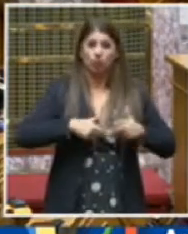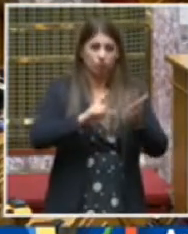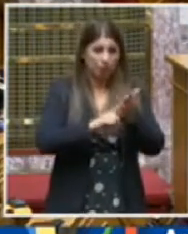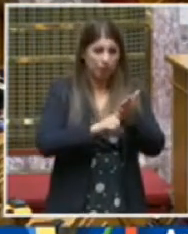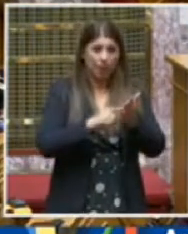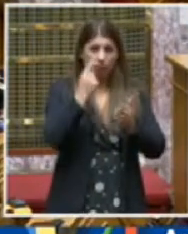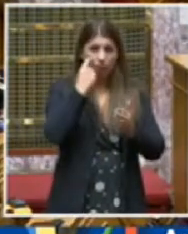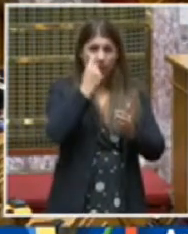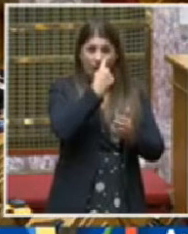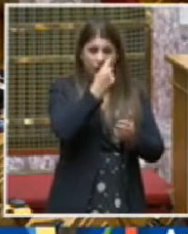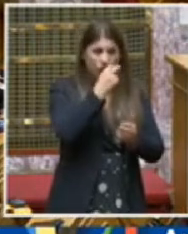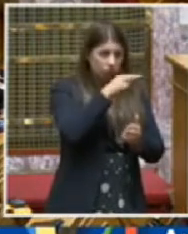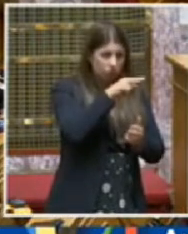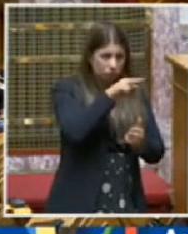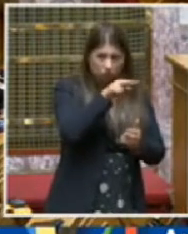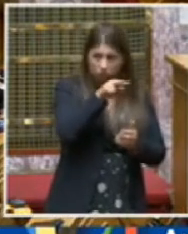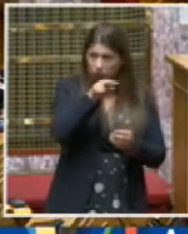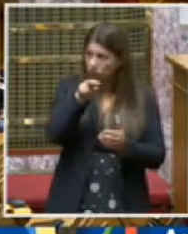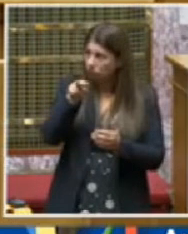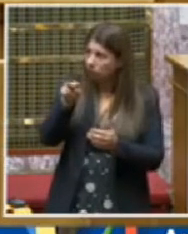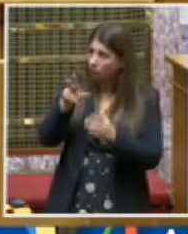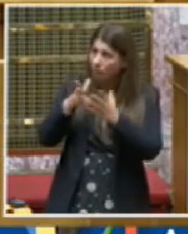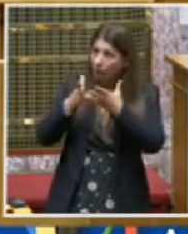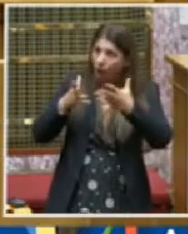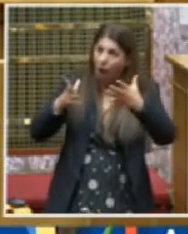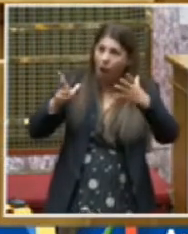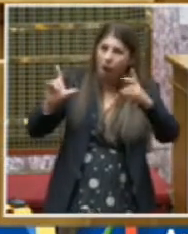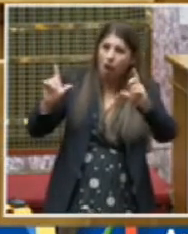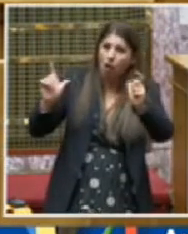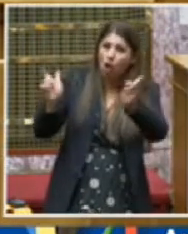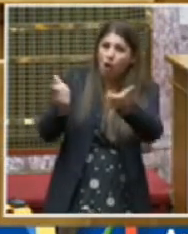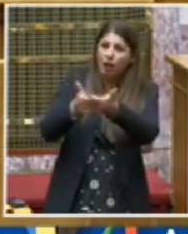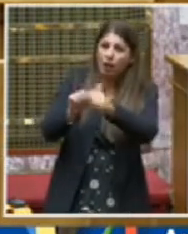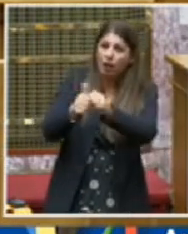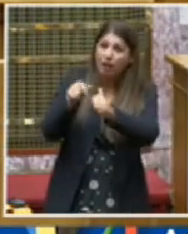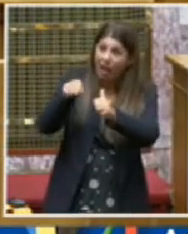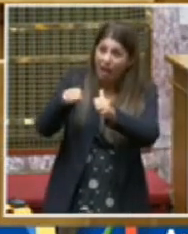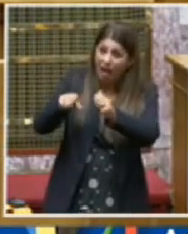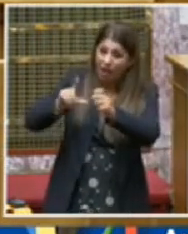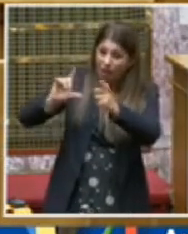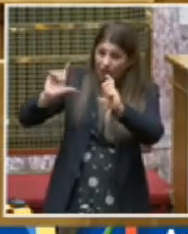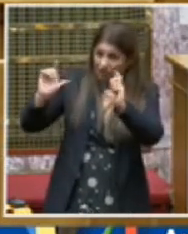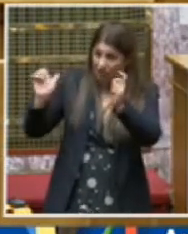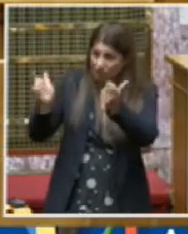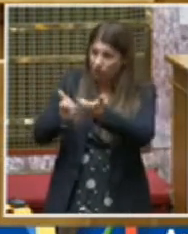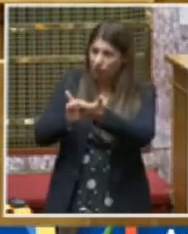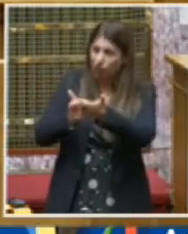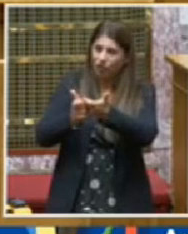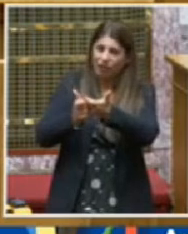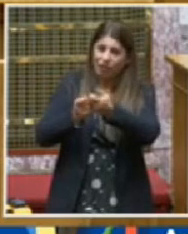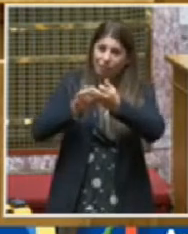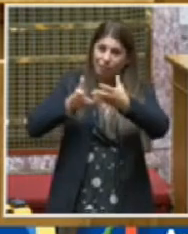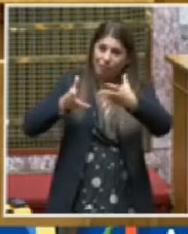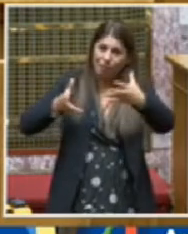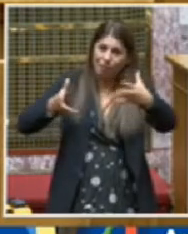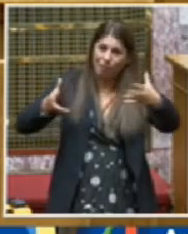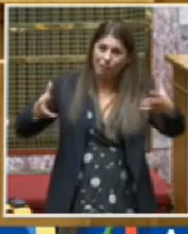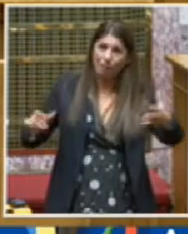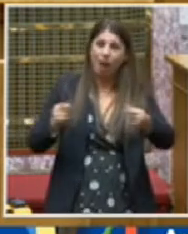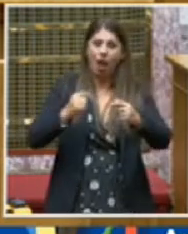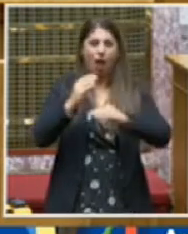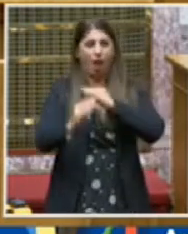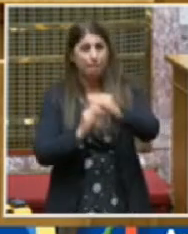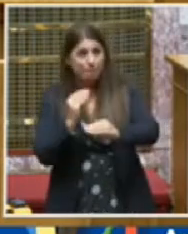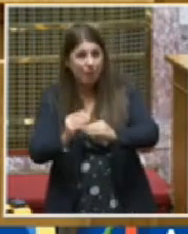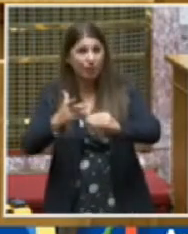βλέμμα της στη μεγάλη οικογένεια του ελληνικού αθλητισμού, αυτή την οικογένεια να την κάνει πολυπληθέστερη, να επενδύσει στο